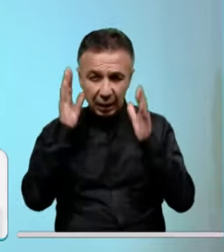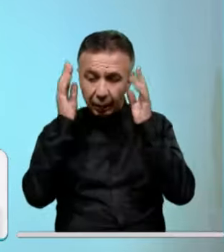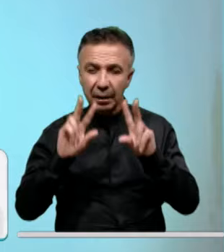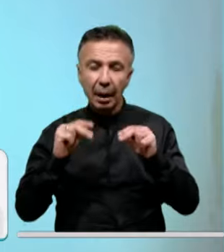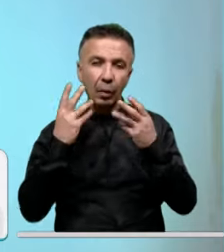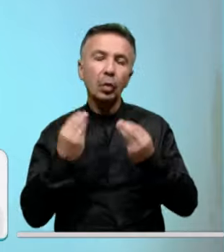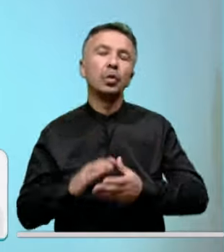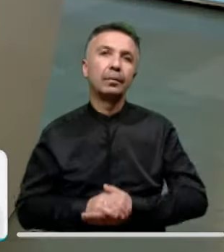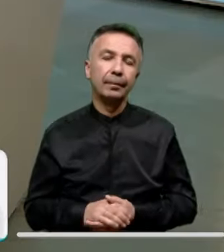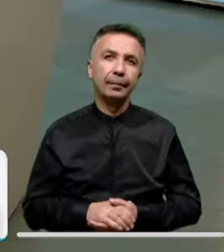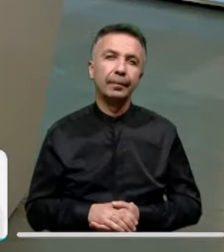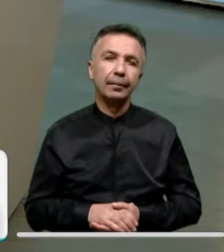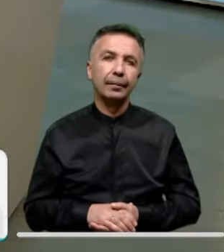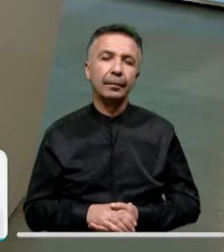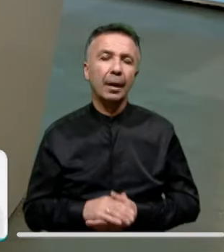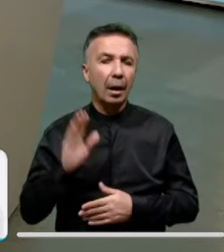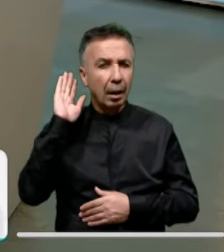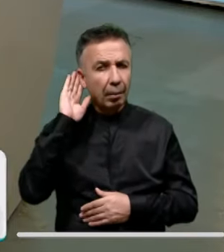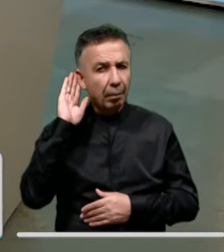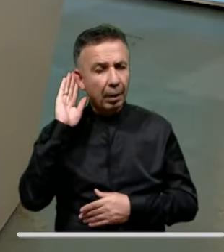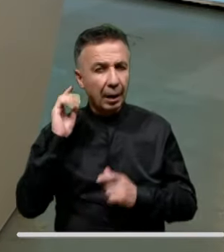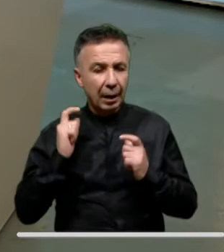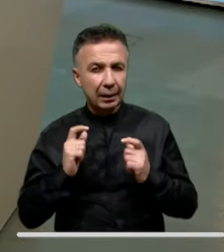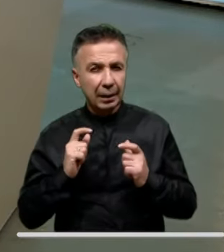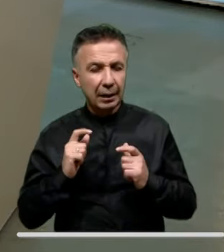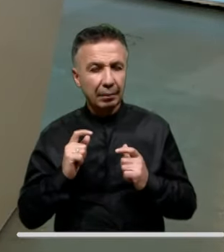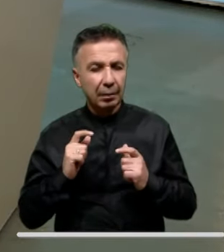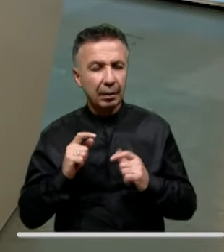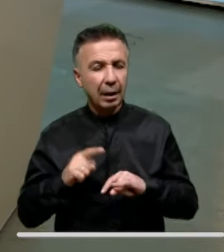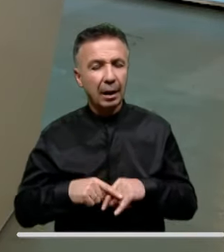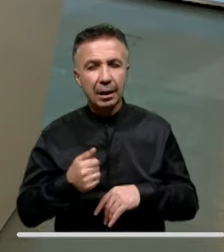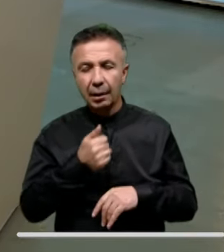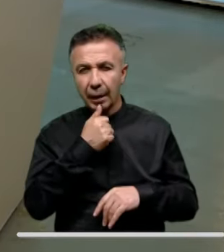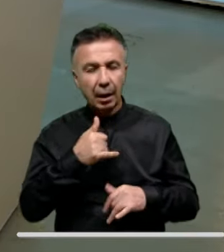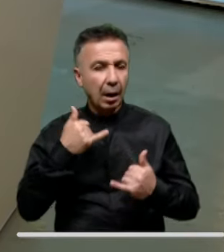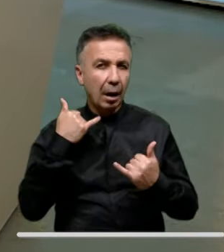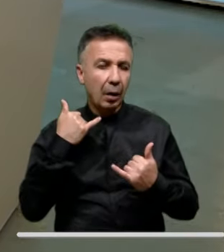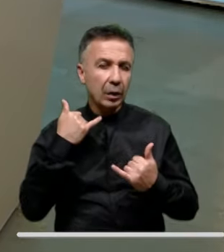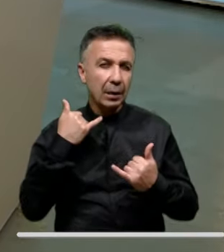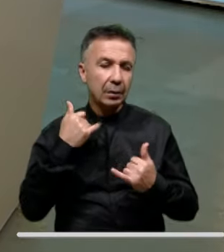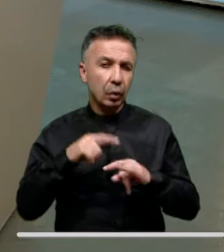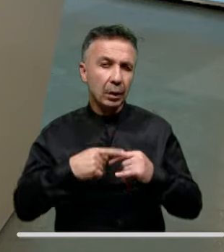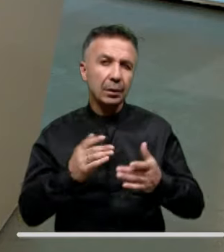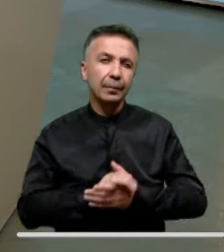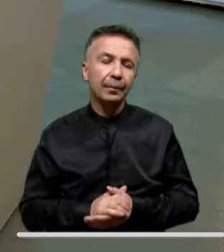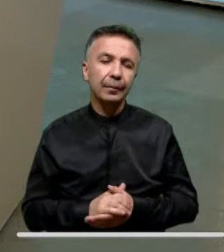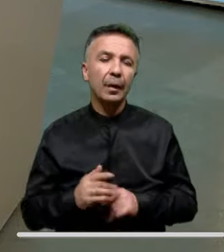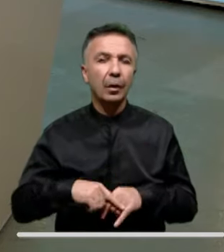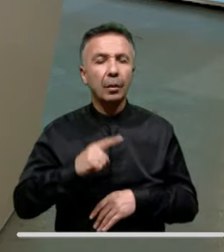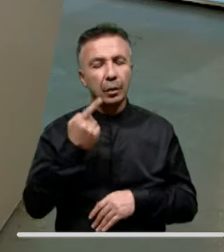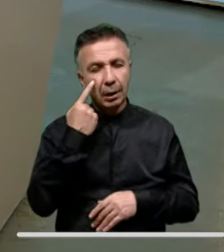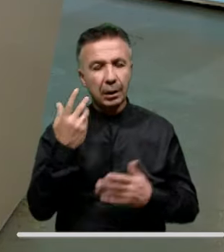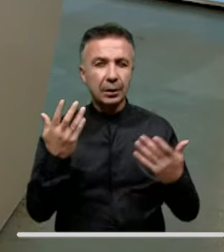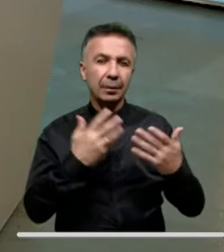efendim, teşekkür ederiz. Malatya'dan bir telefonumuz var. Halit Bey hattımızdaymış. Hoş geldiniz Halit Bey. Hoş bulduk efendim. İyi